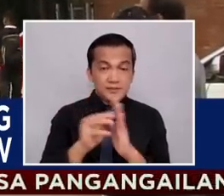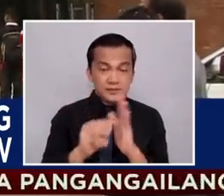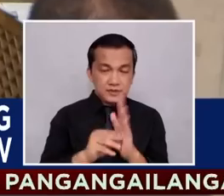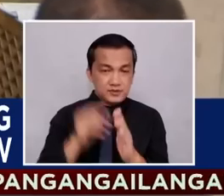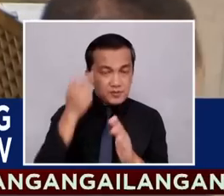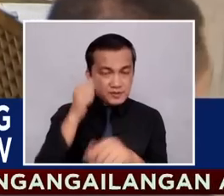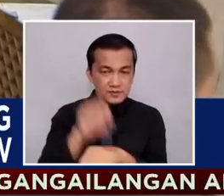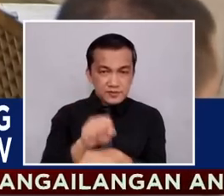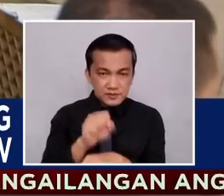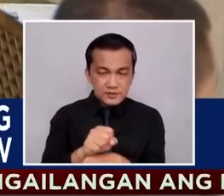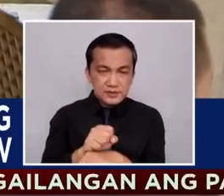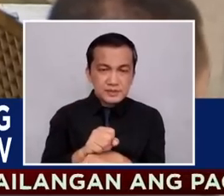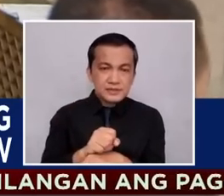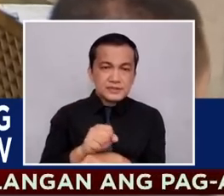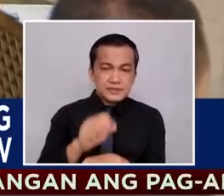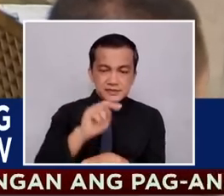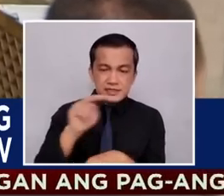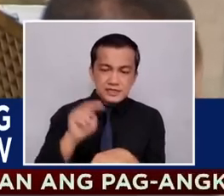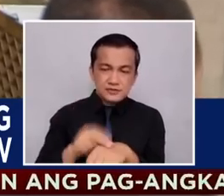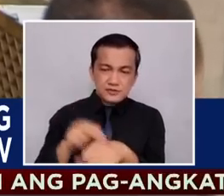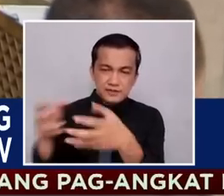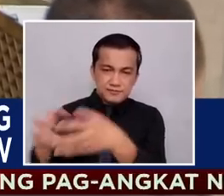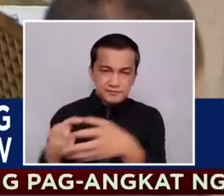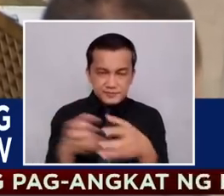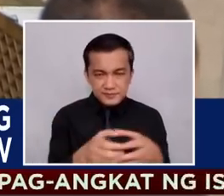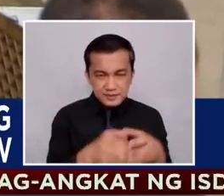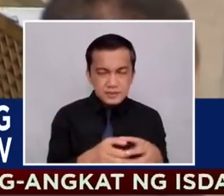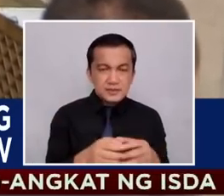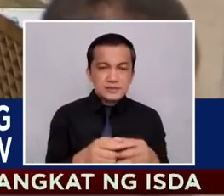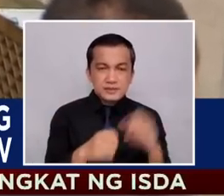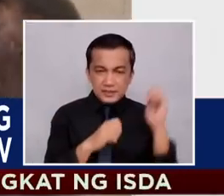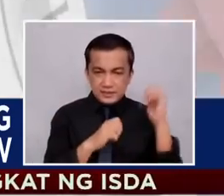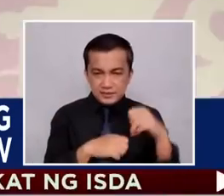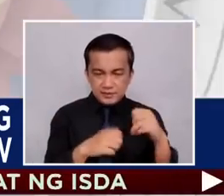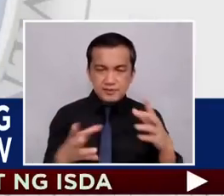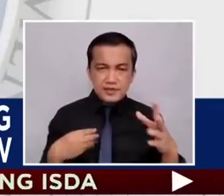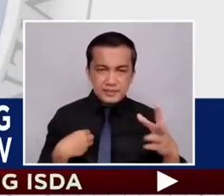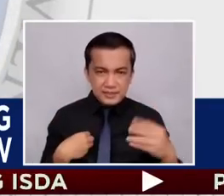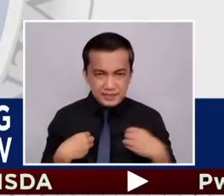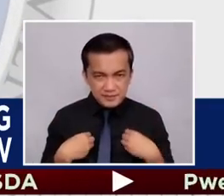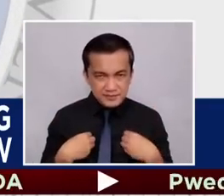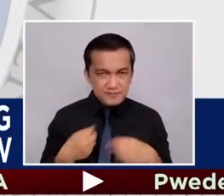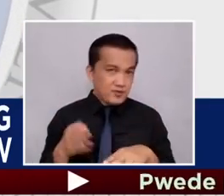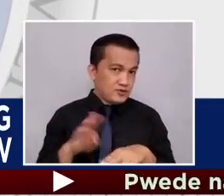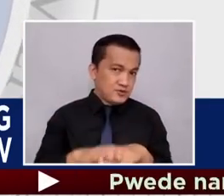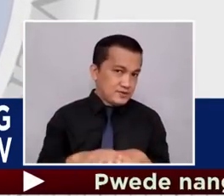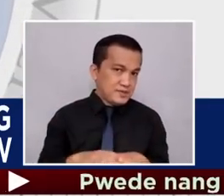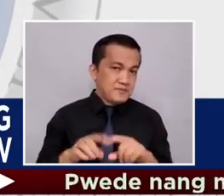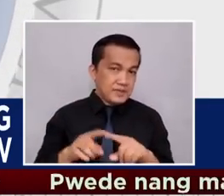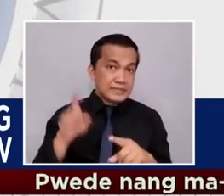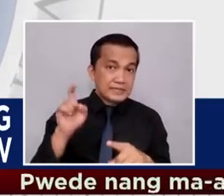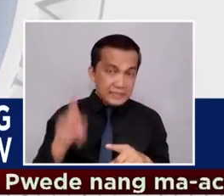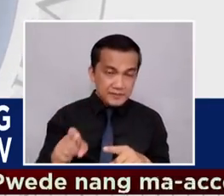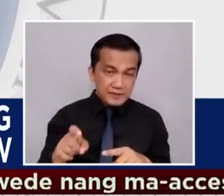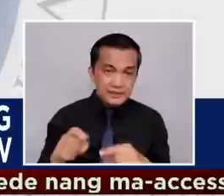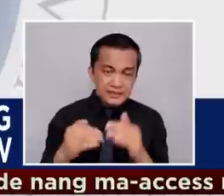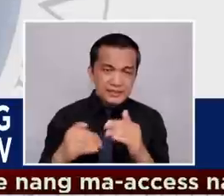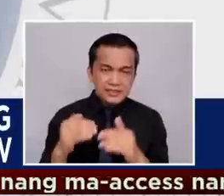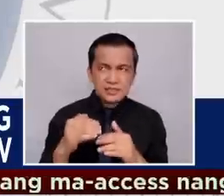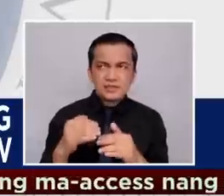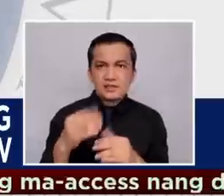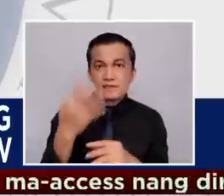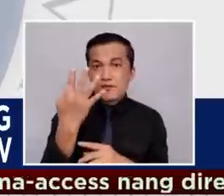employees sa national agencies ang inaasahang makatanggap ng bonus. Pero dapat ay higit 4 na buwan ka